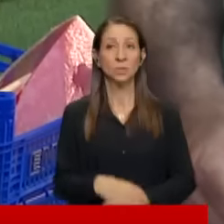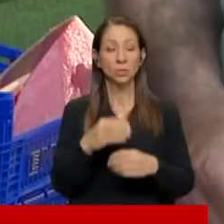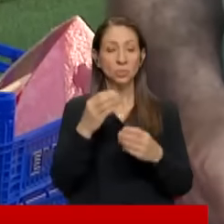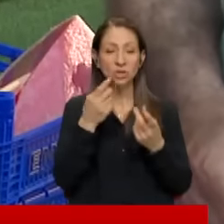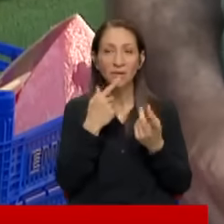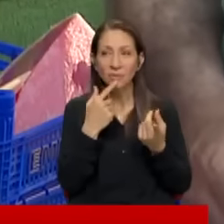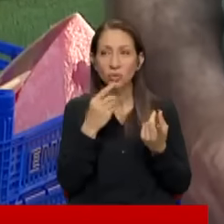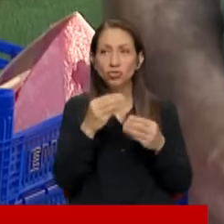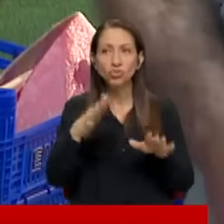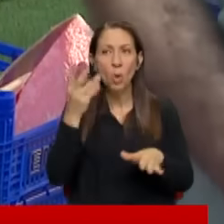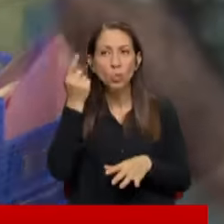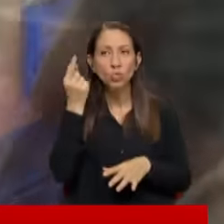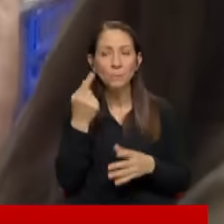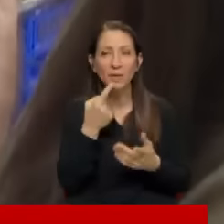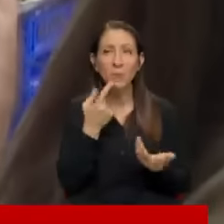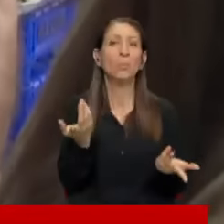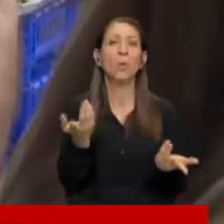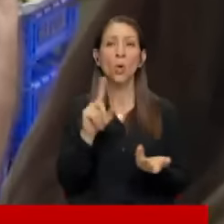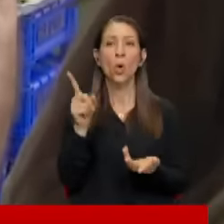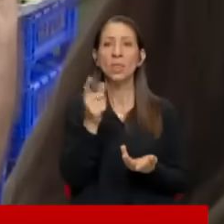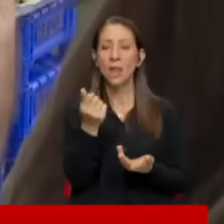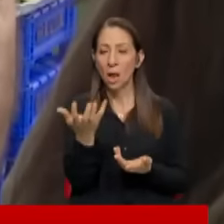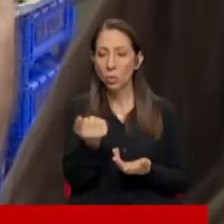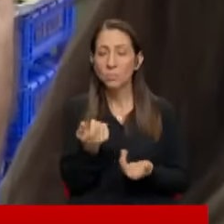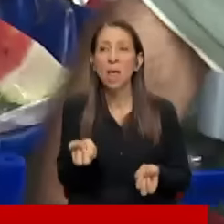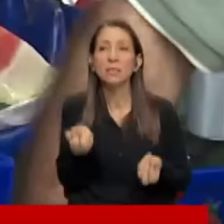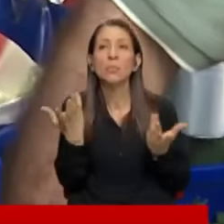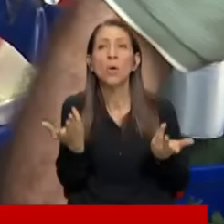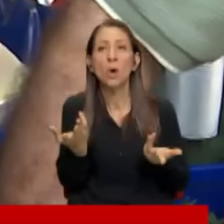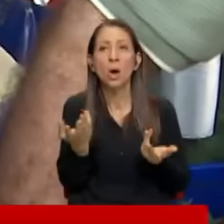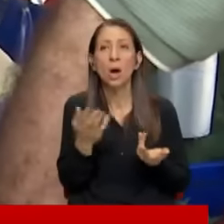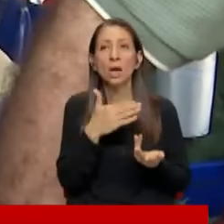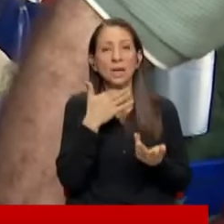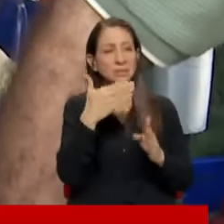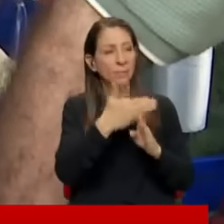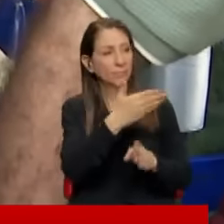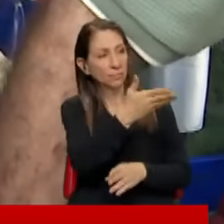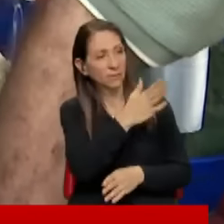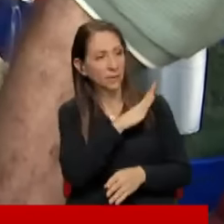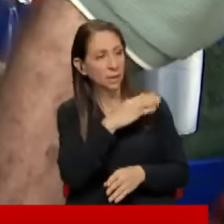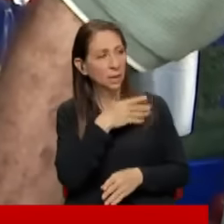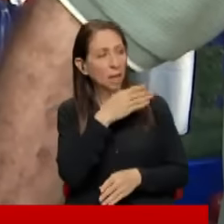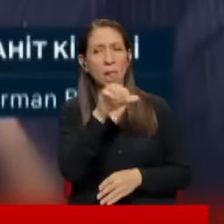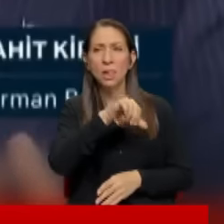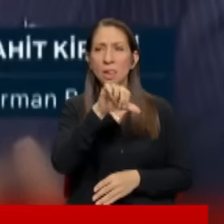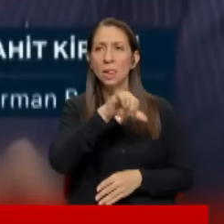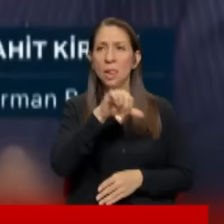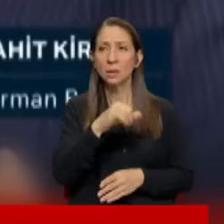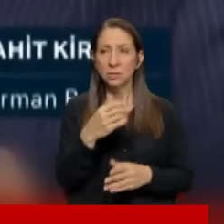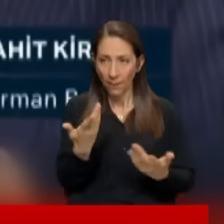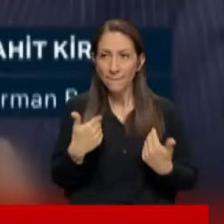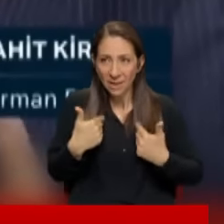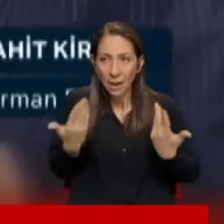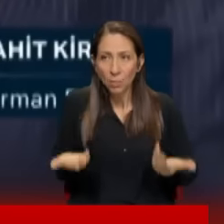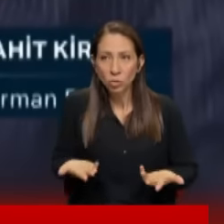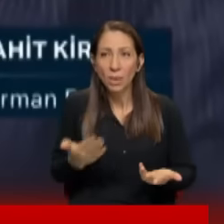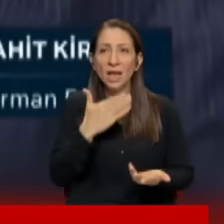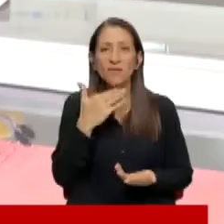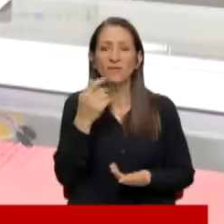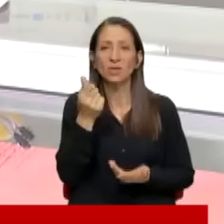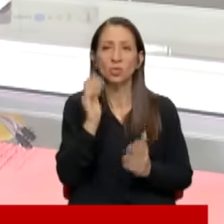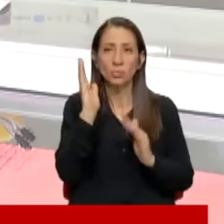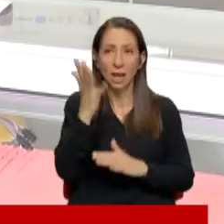Tadını artık çocuklar unuttu yani. 10 lira alıyorum, yetmiyor işte. Kasap karşımda, ben kasaba uğrayamıyorum. Tamam, ben de kabul ediyorum. Etin